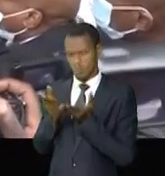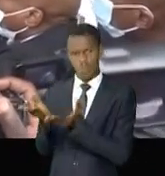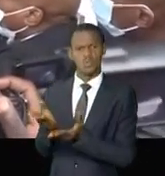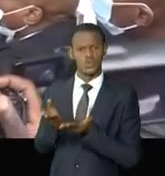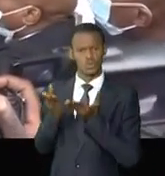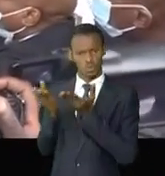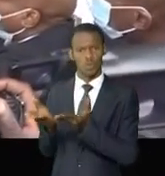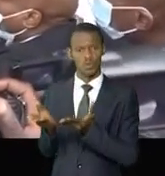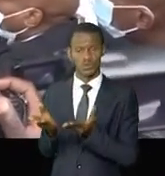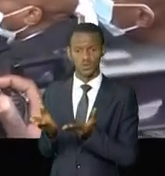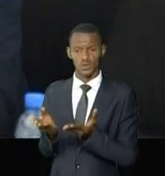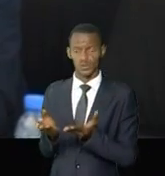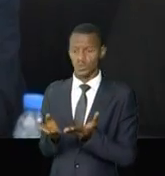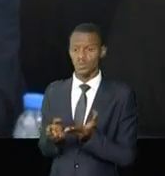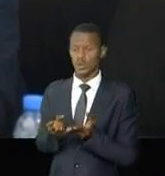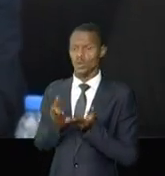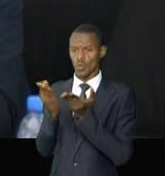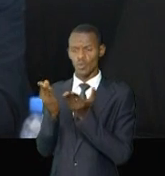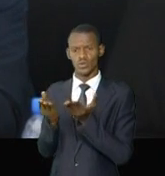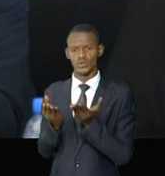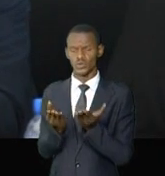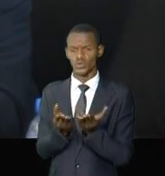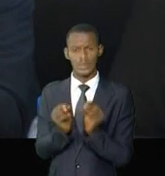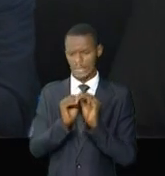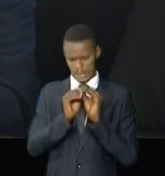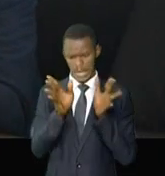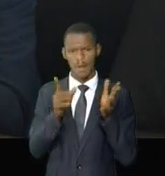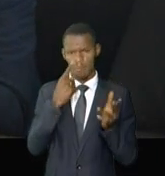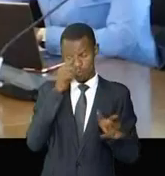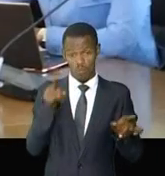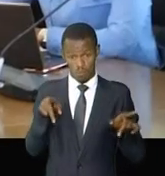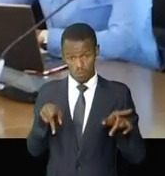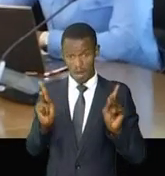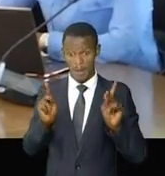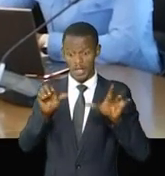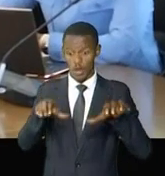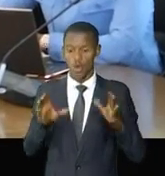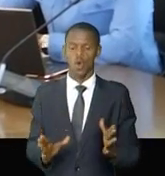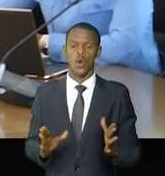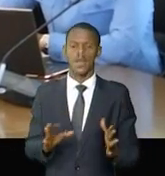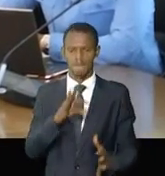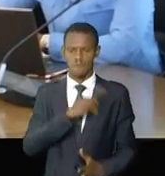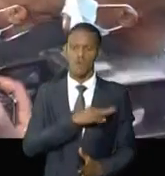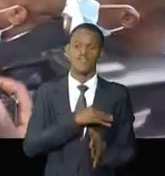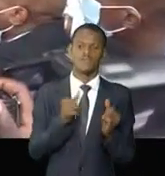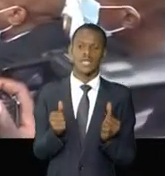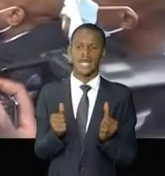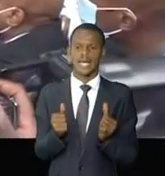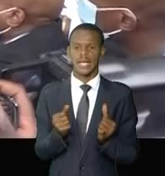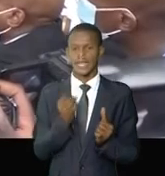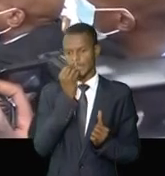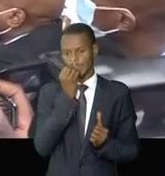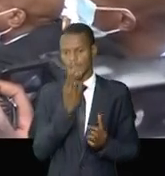sur le vécu quotidien des Congolais, notamment en matière de sécurité, en matière